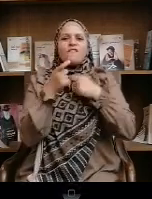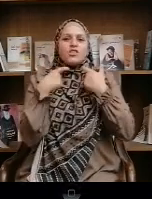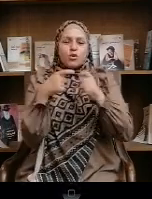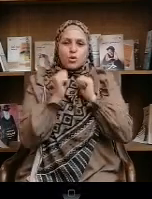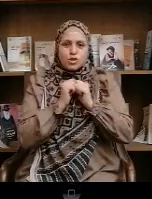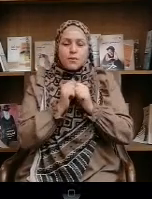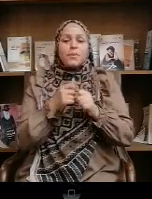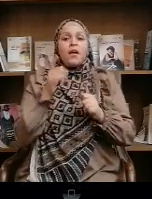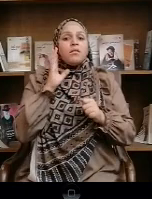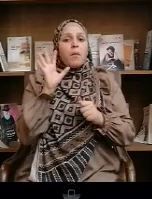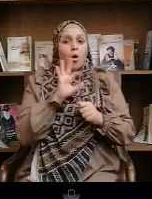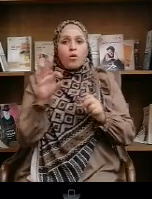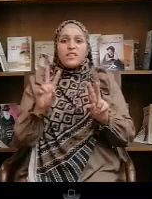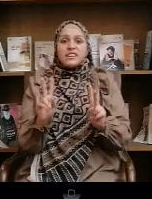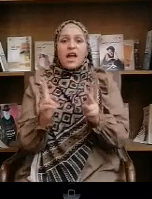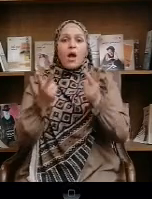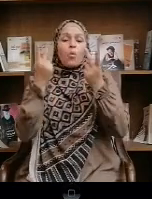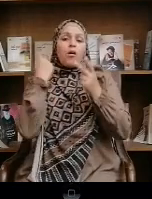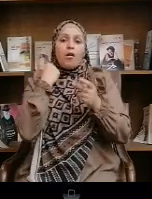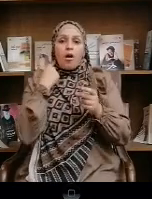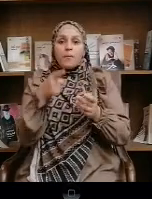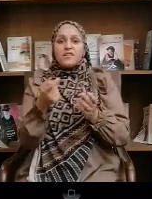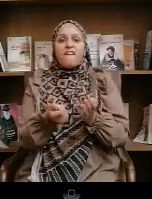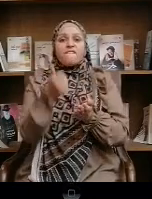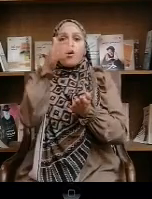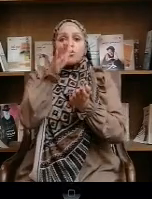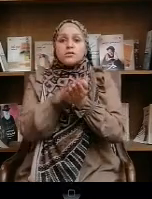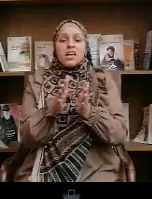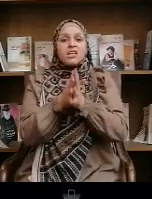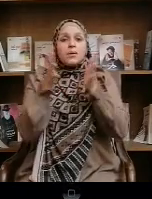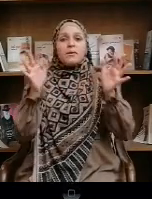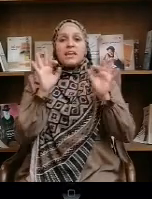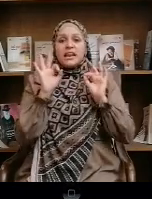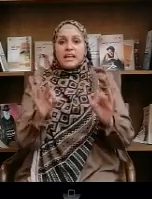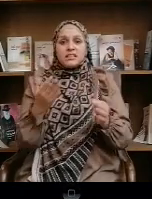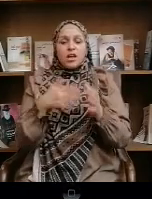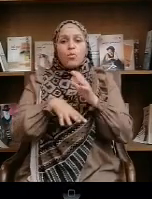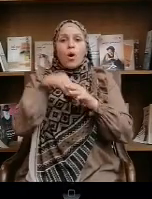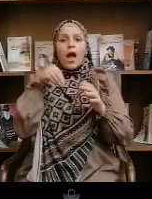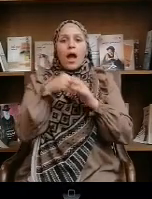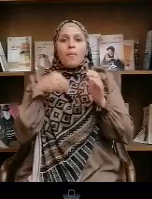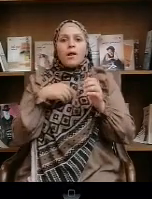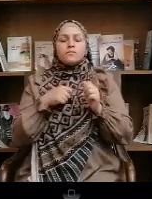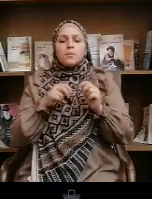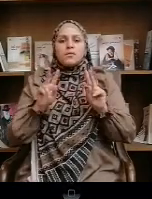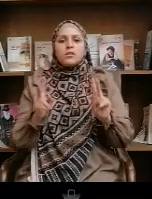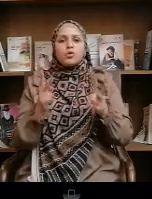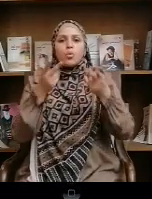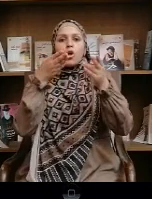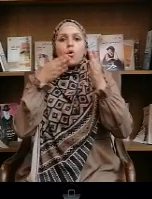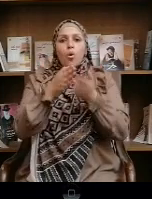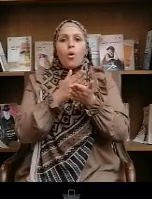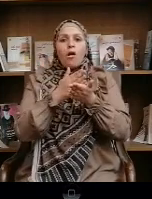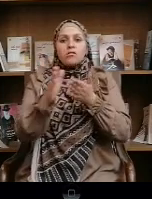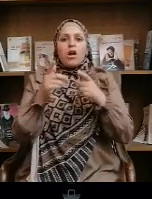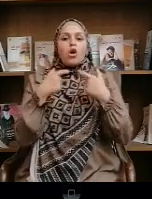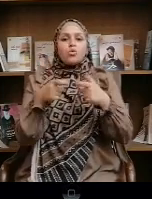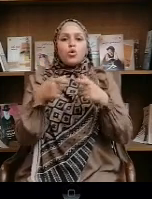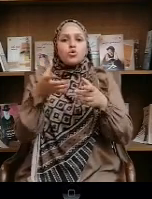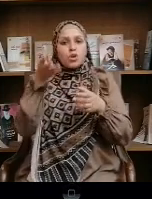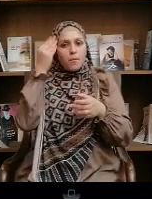كان فرصه كبيره جدا ويمكن عملت انتعاش كبير جدا في قطاع تكنولوجيا المعلومات